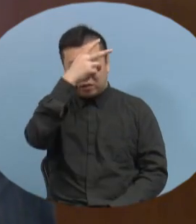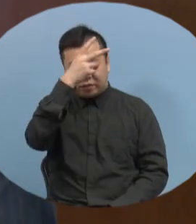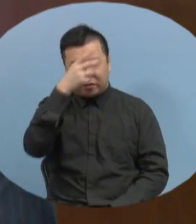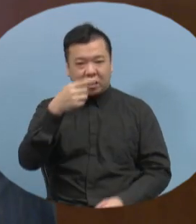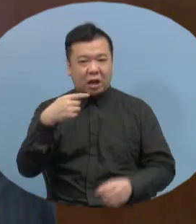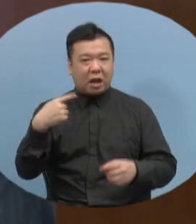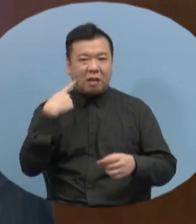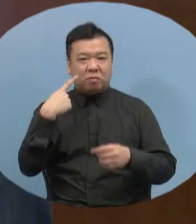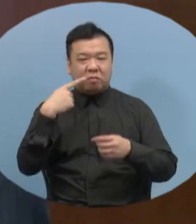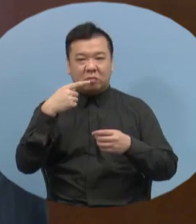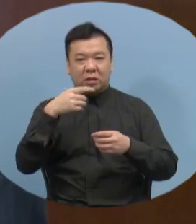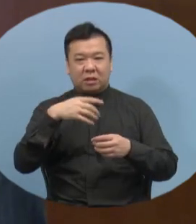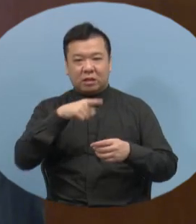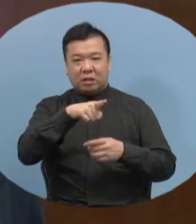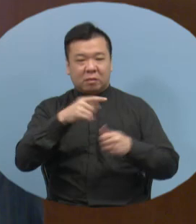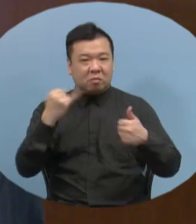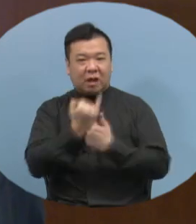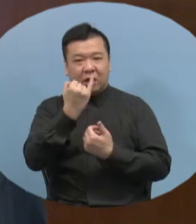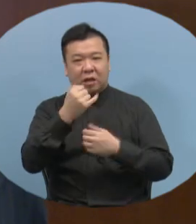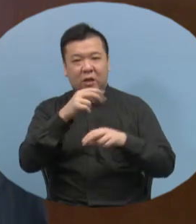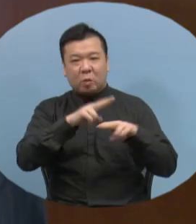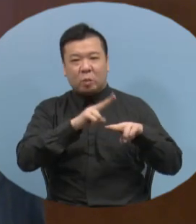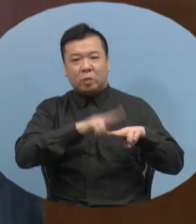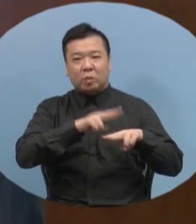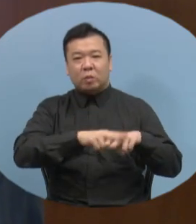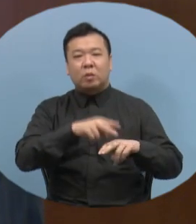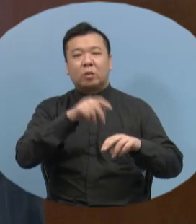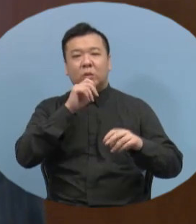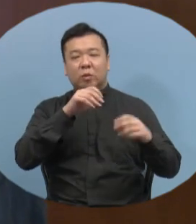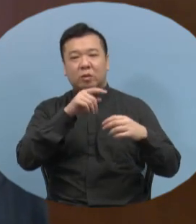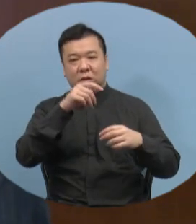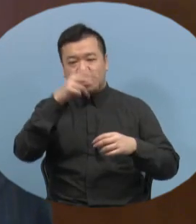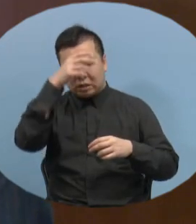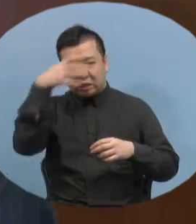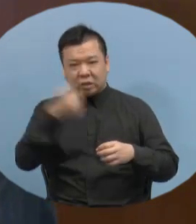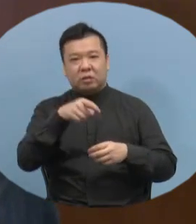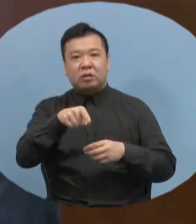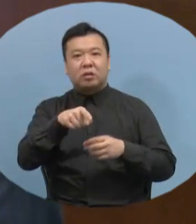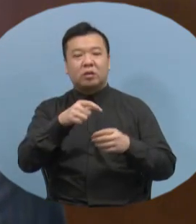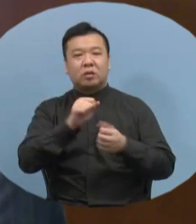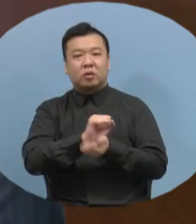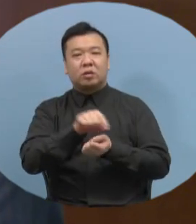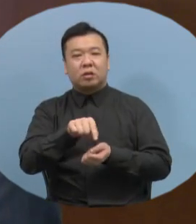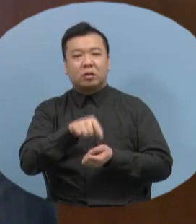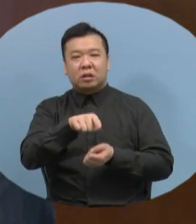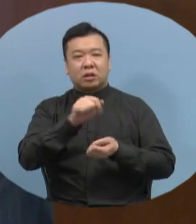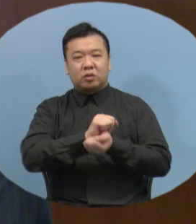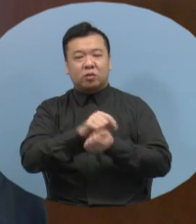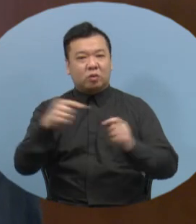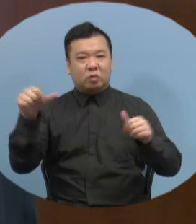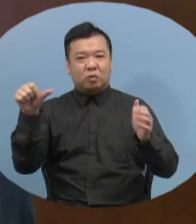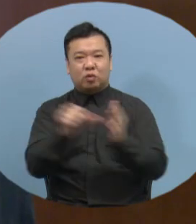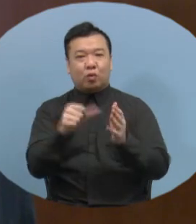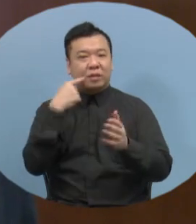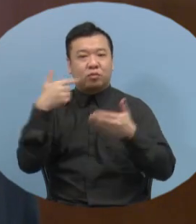不容忍顛覆國家政權的罪行，這個罪行是嚴